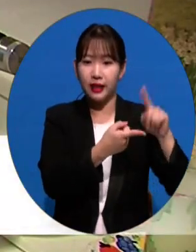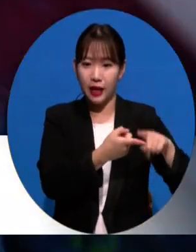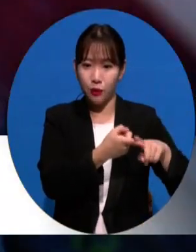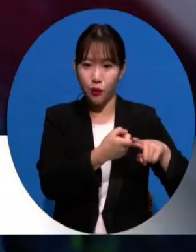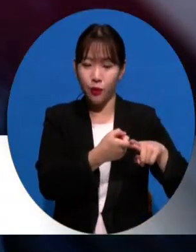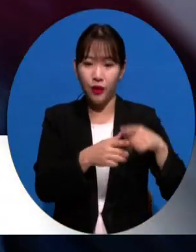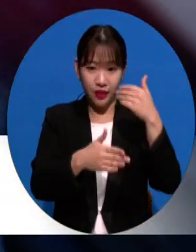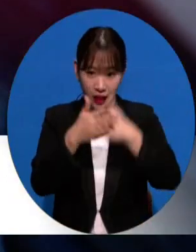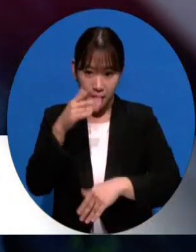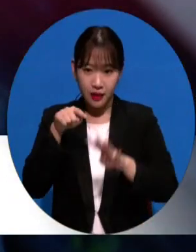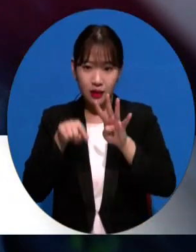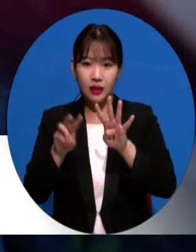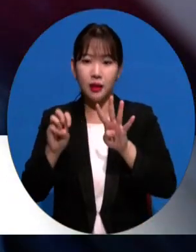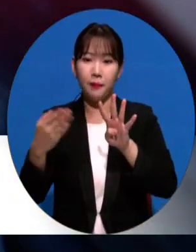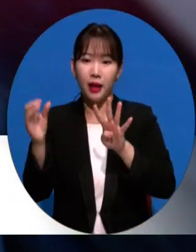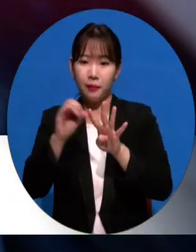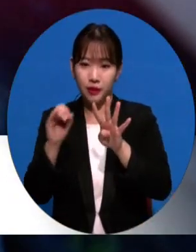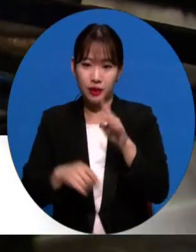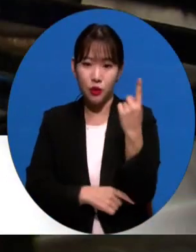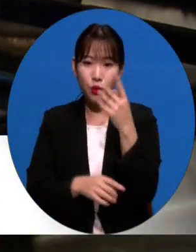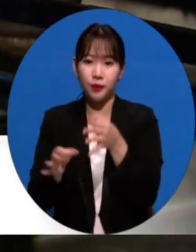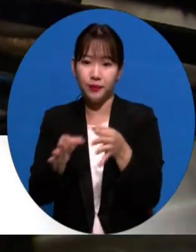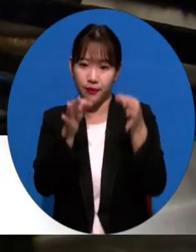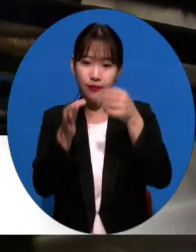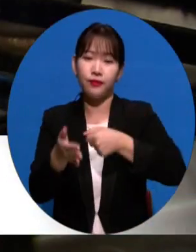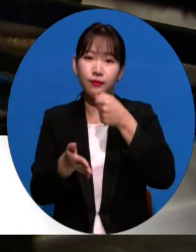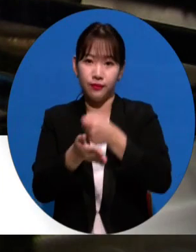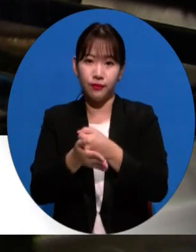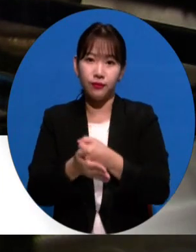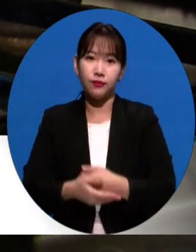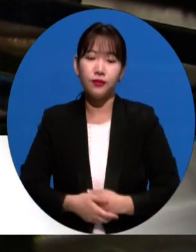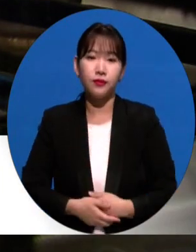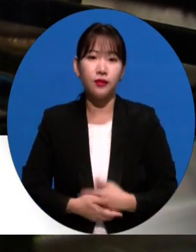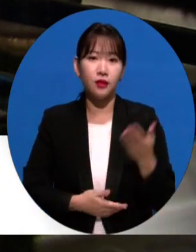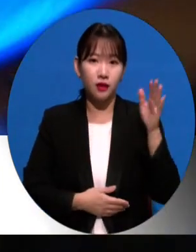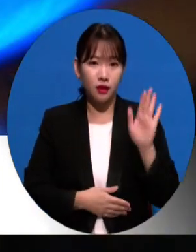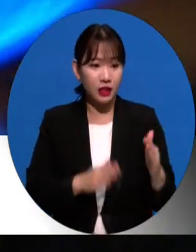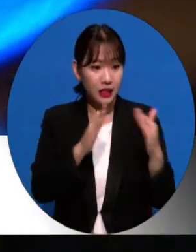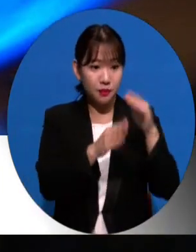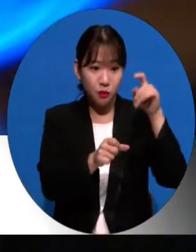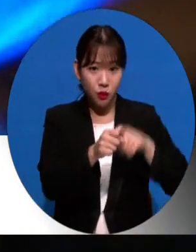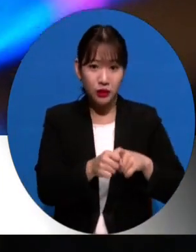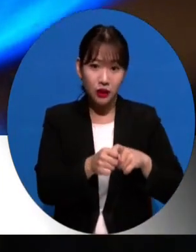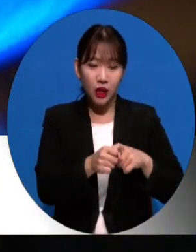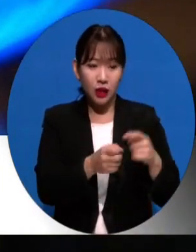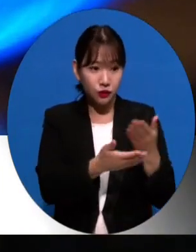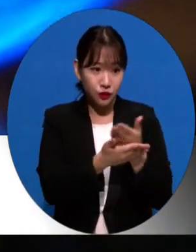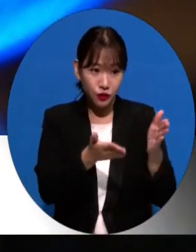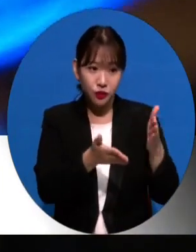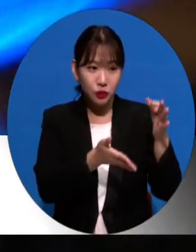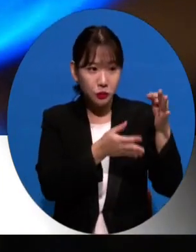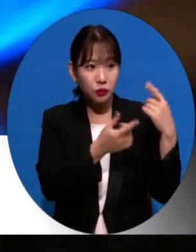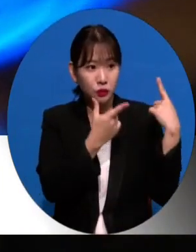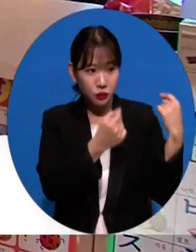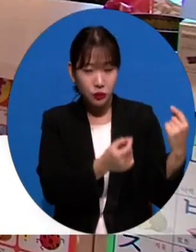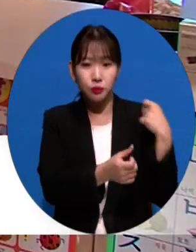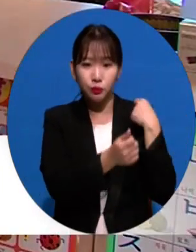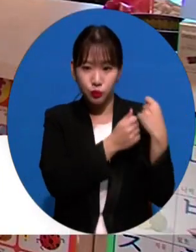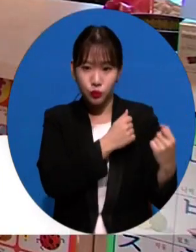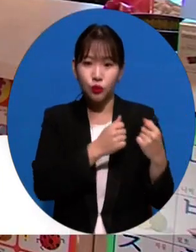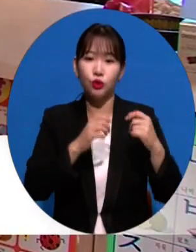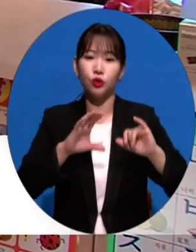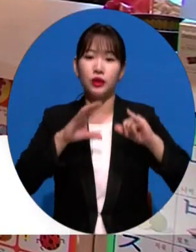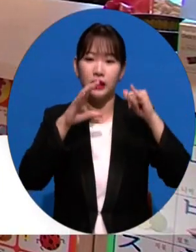용도는 4.38% 인상하기로 했습니다. 하지만 주택용 소매 공급 비용 동결에도 국제